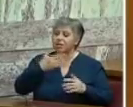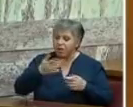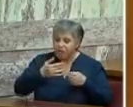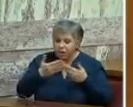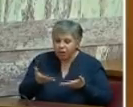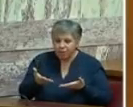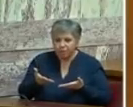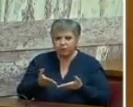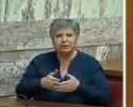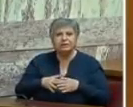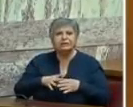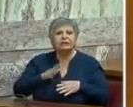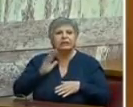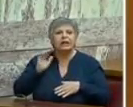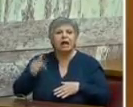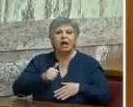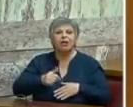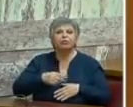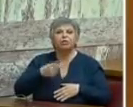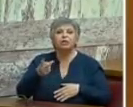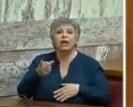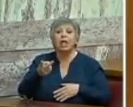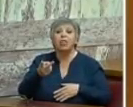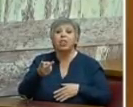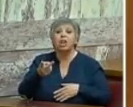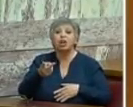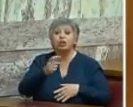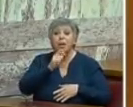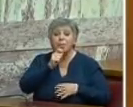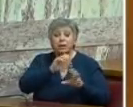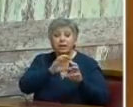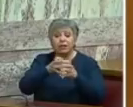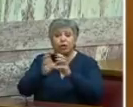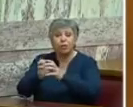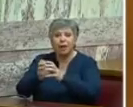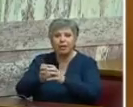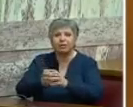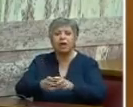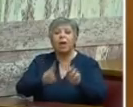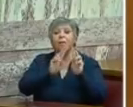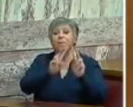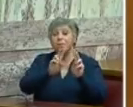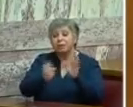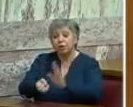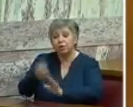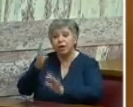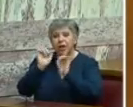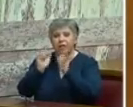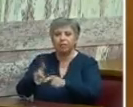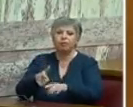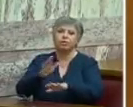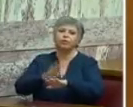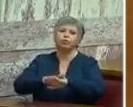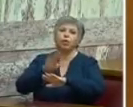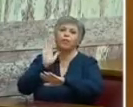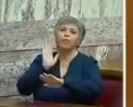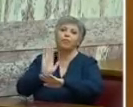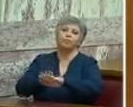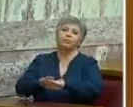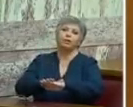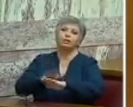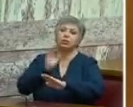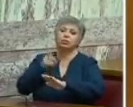τη χρεοκοπήσατε δύο κόμματα. Πασό και Νέα Δημοκρατία. Αυτά τα δύο κόμματα τη χρεοκοπήσατε. Και